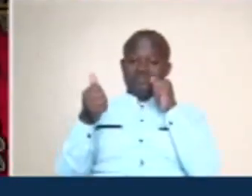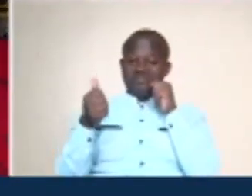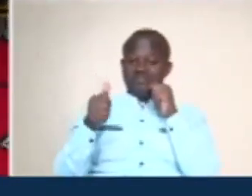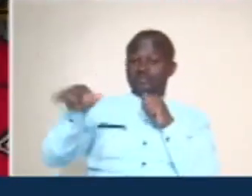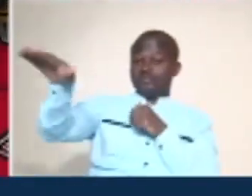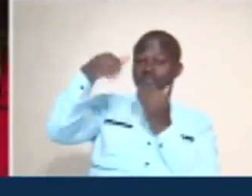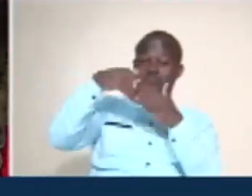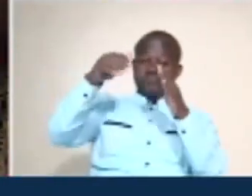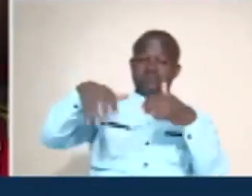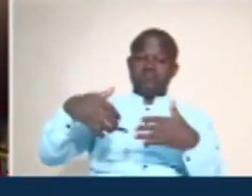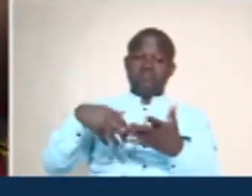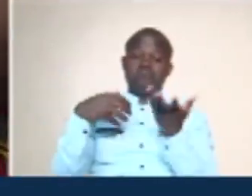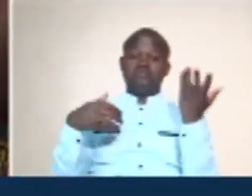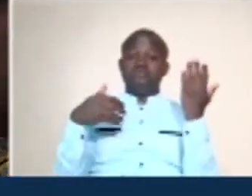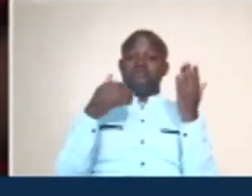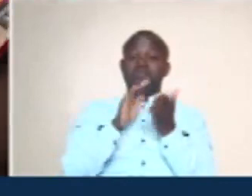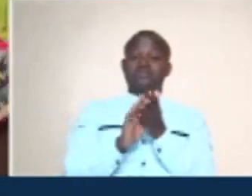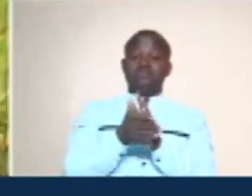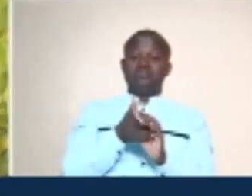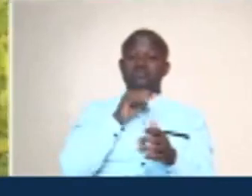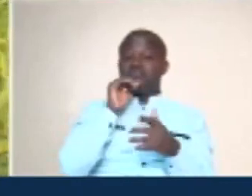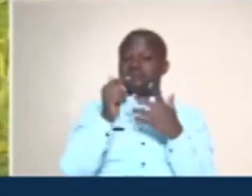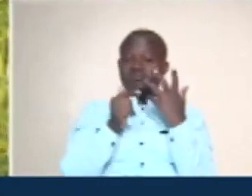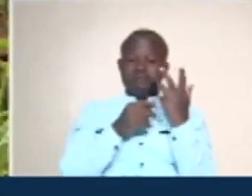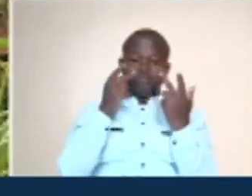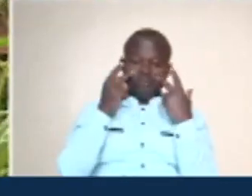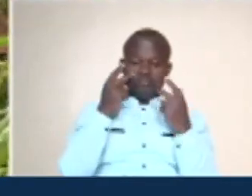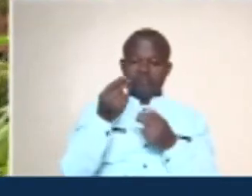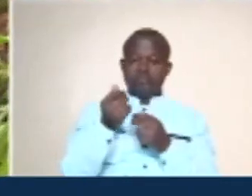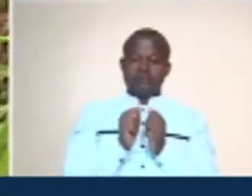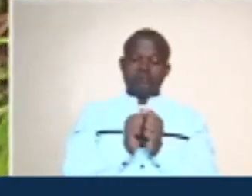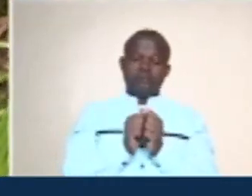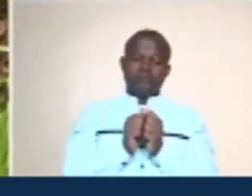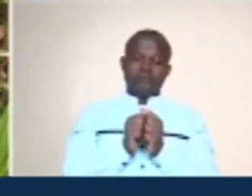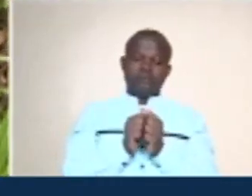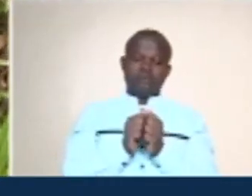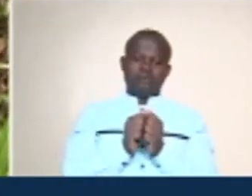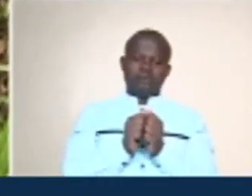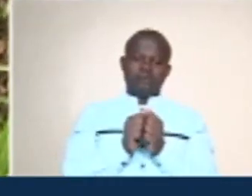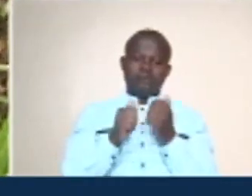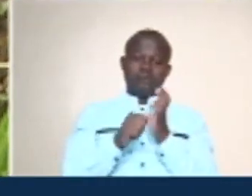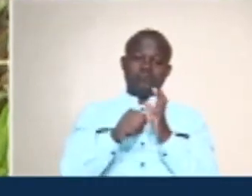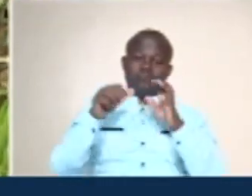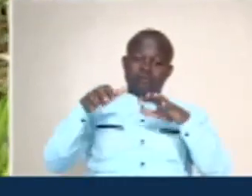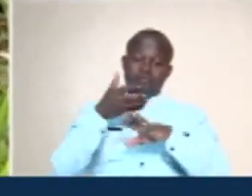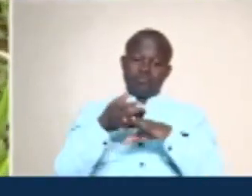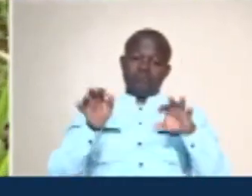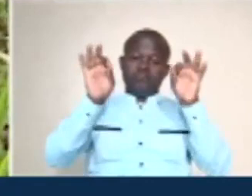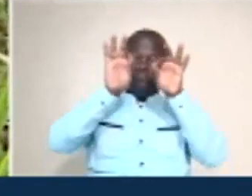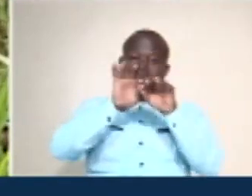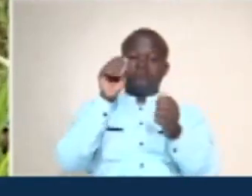burahara narahahingaga hagiye hacyo hagendeyemo kandi nta kintu nahabonye cy'amafaranga. Ikibazo ni ikibirombe